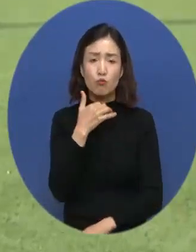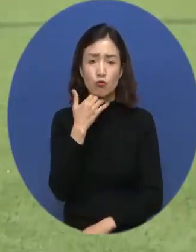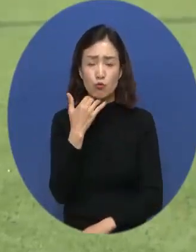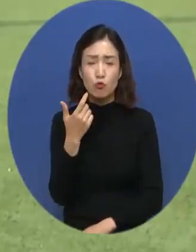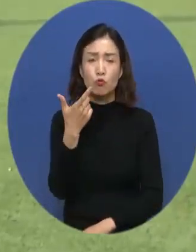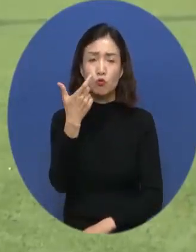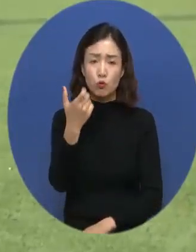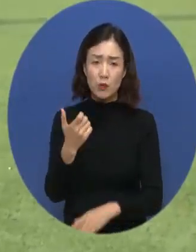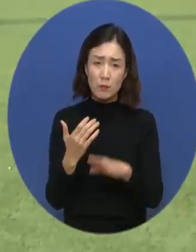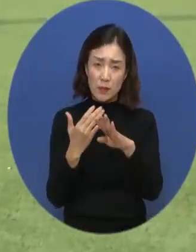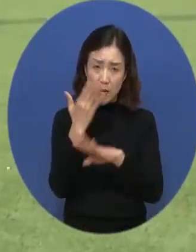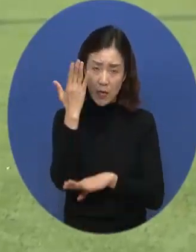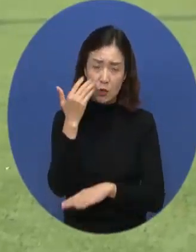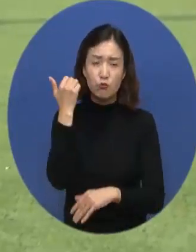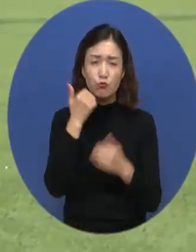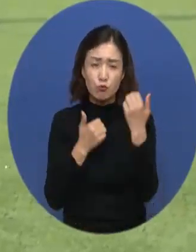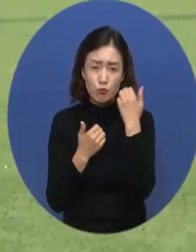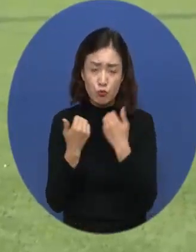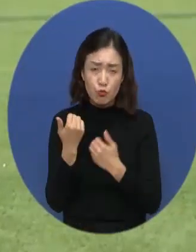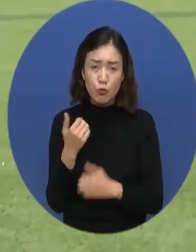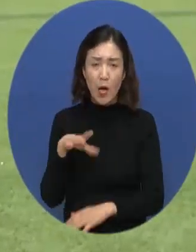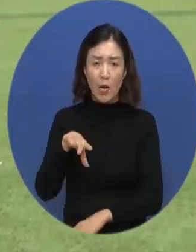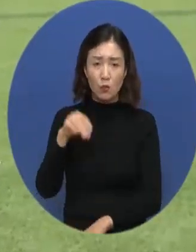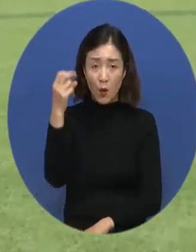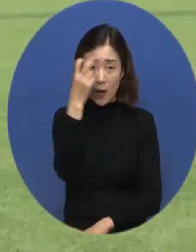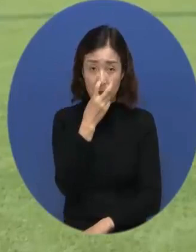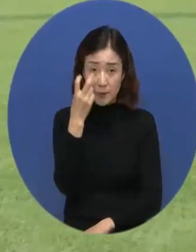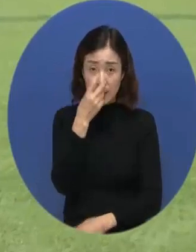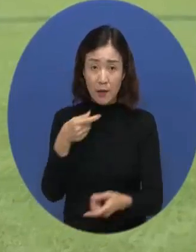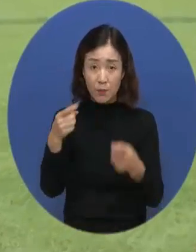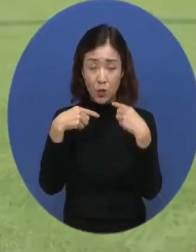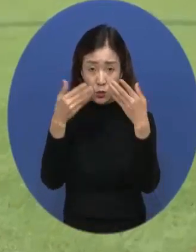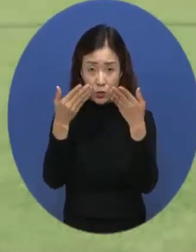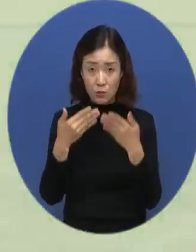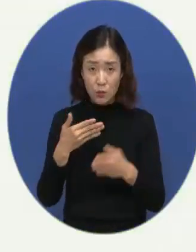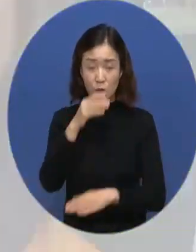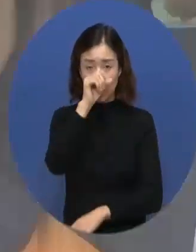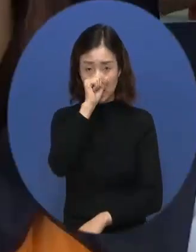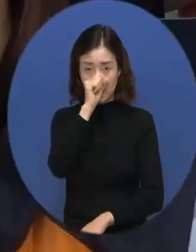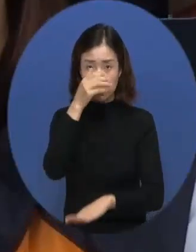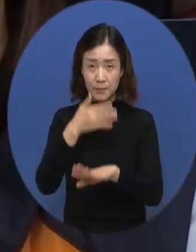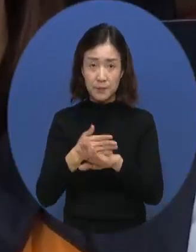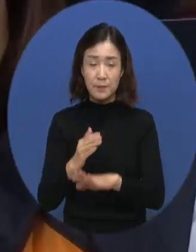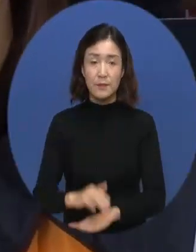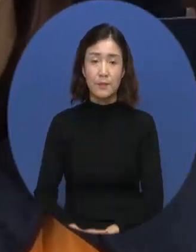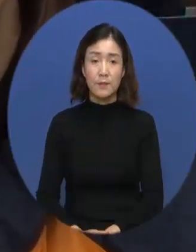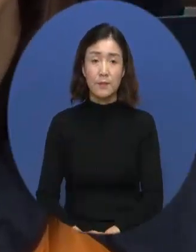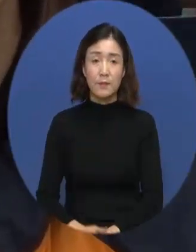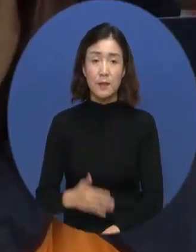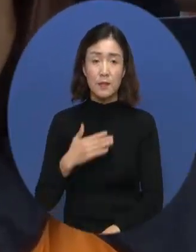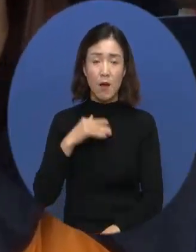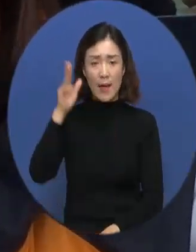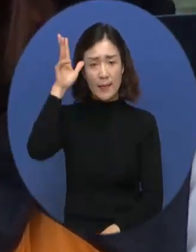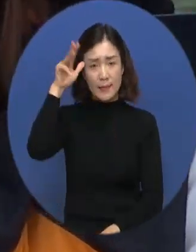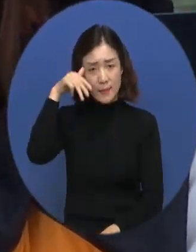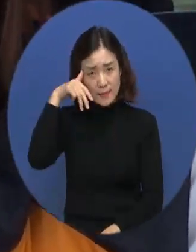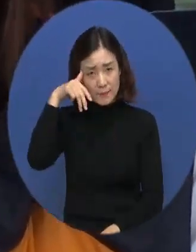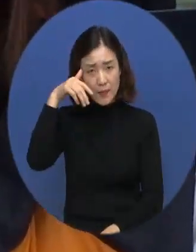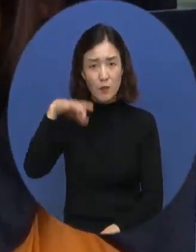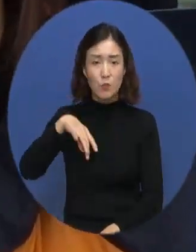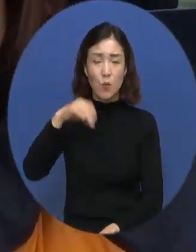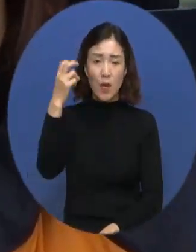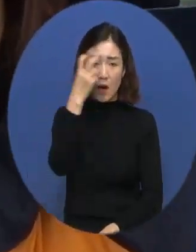다 조기 검진에 참여해 주셨으면 좋겠습니다. 감사합니다. 저희가 치매 조기 검진뿐만 아니라